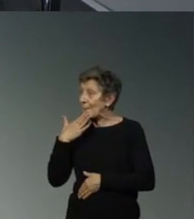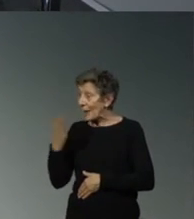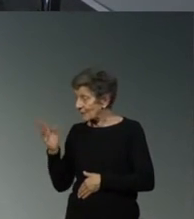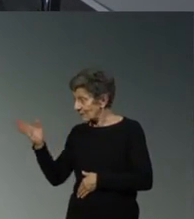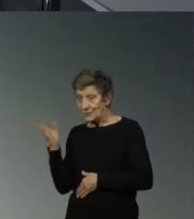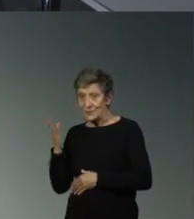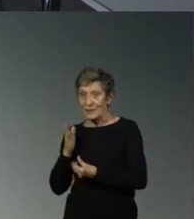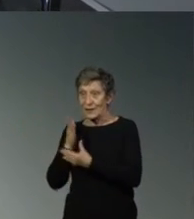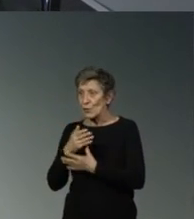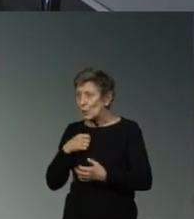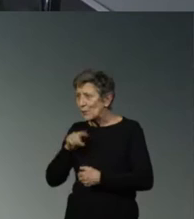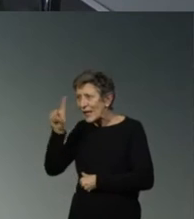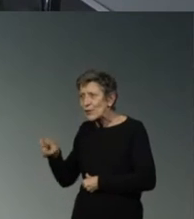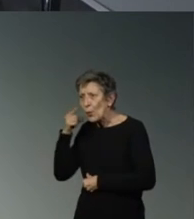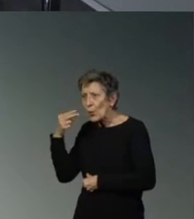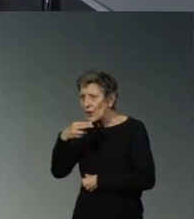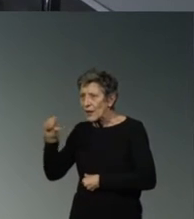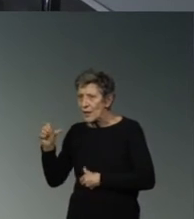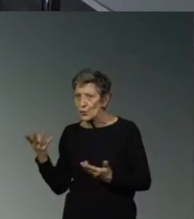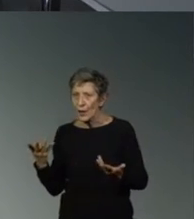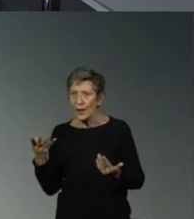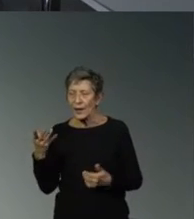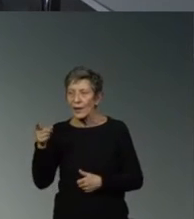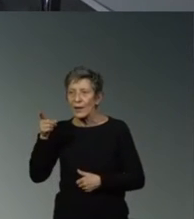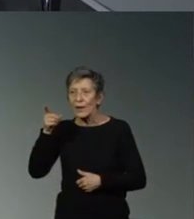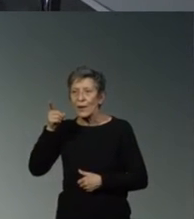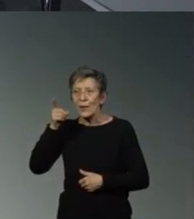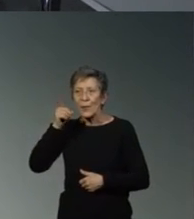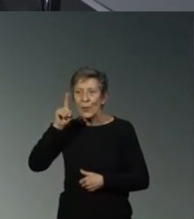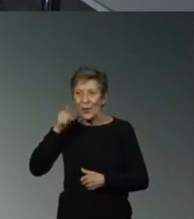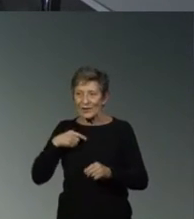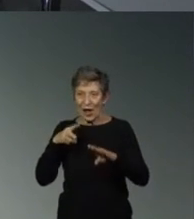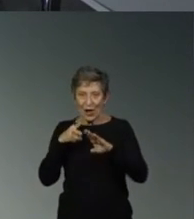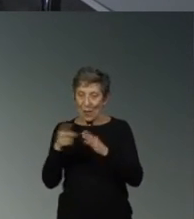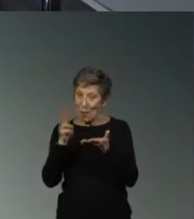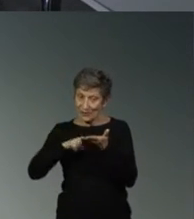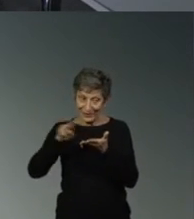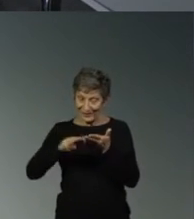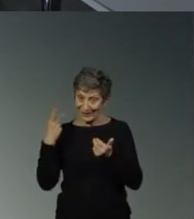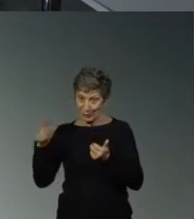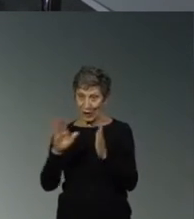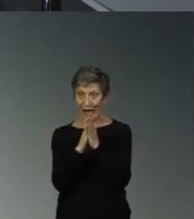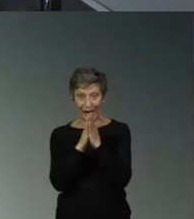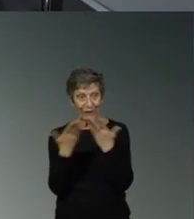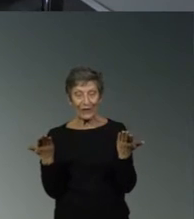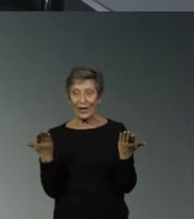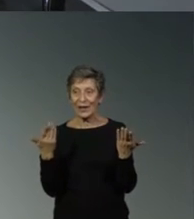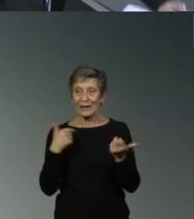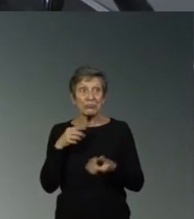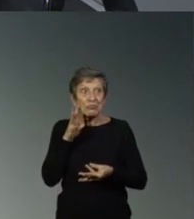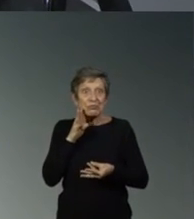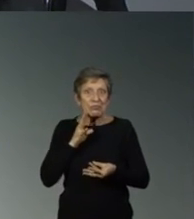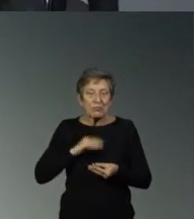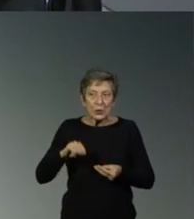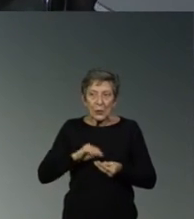Peut-être une question pour Nathalie Azoulay, parce que j'ai commencé à feuilleter les premières pages de votre livre. Et je me demandais, du